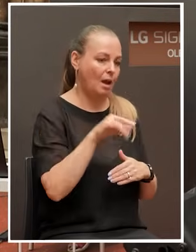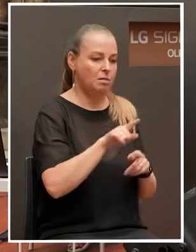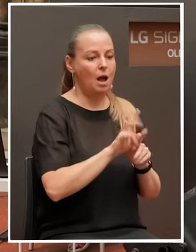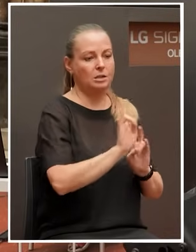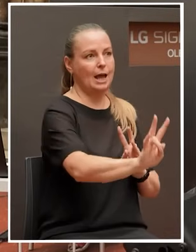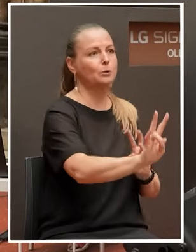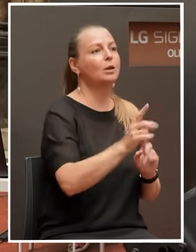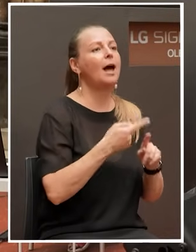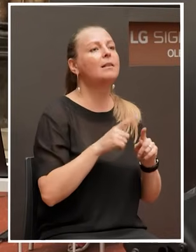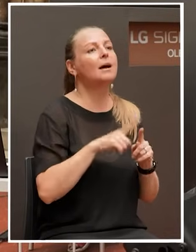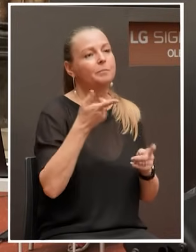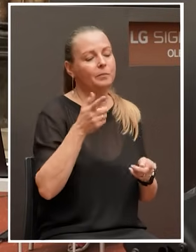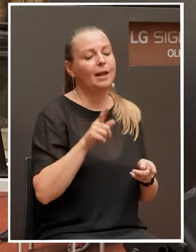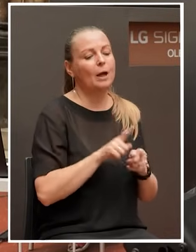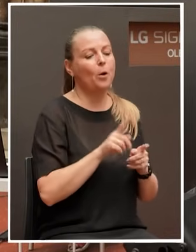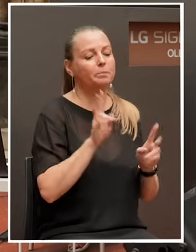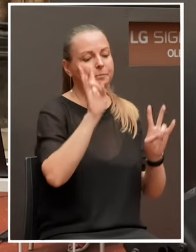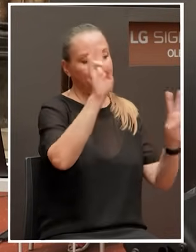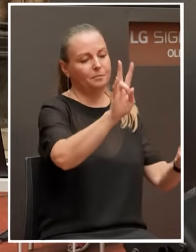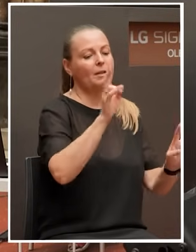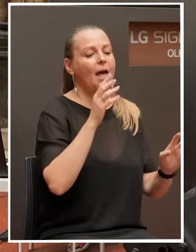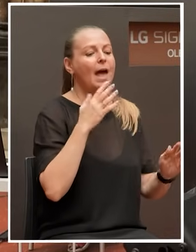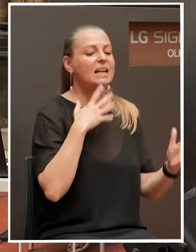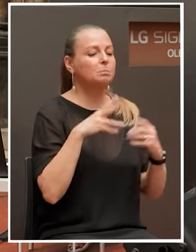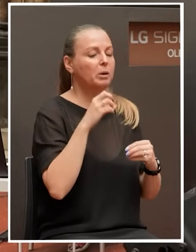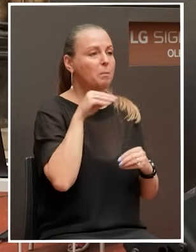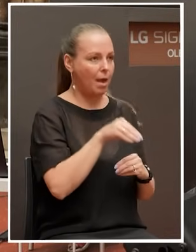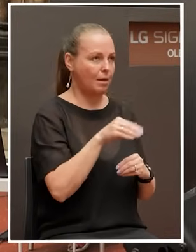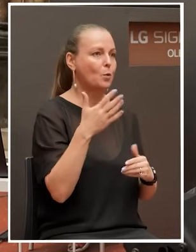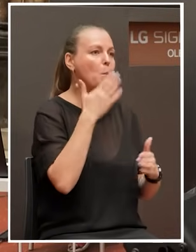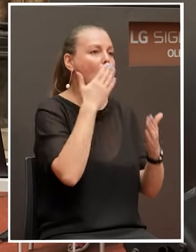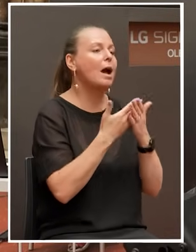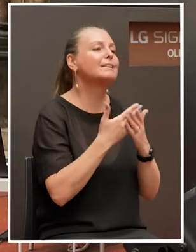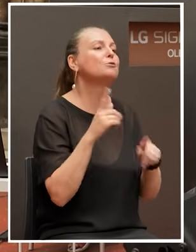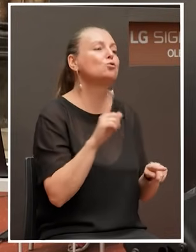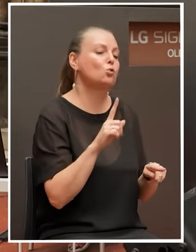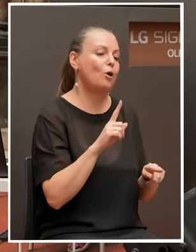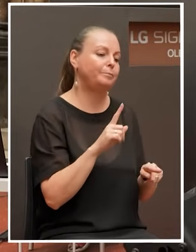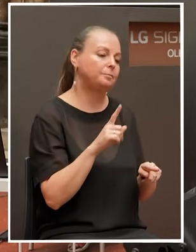таким памятником-экспериментом, говорящим о том, что, в общем,